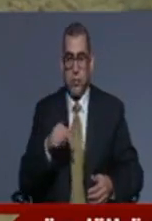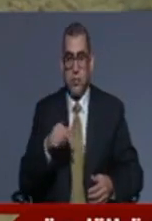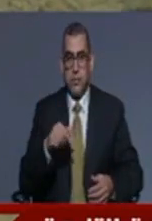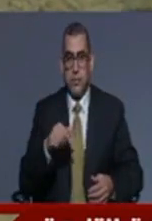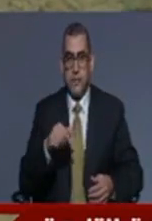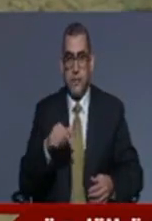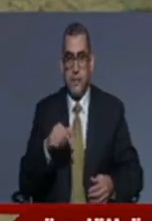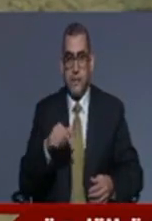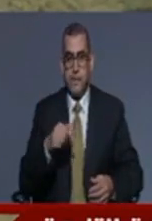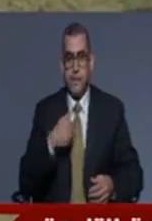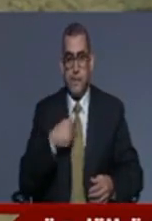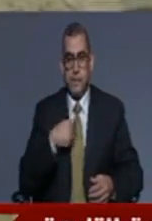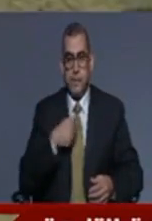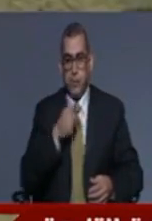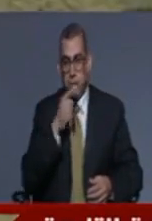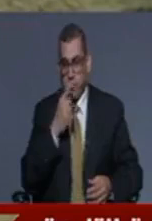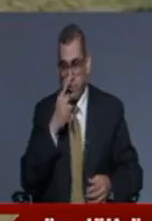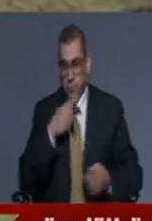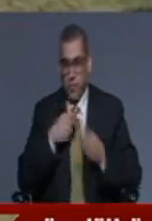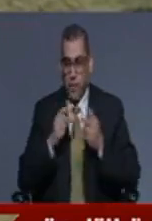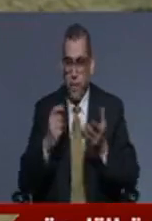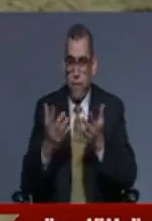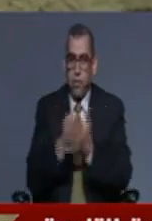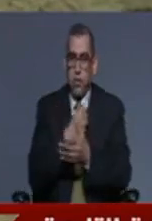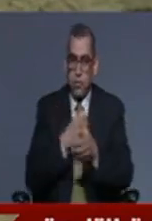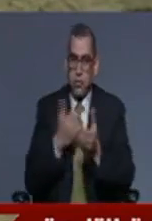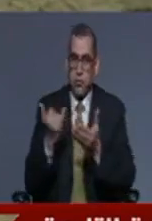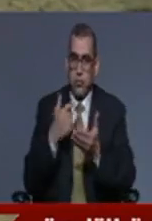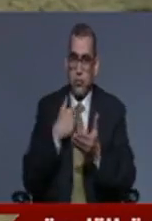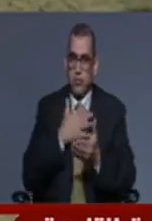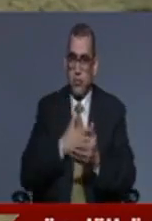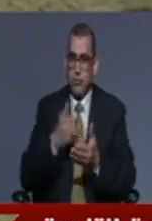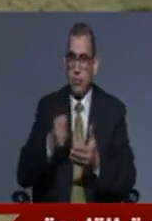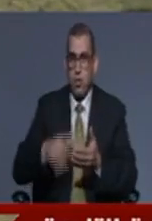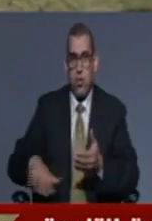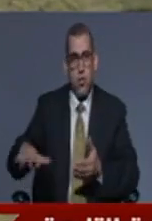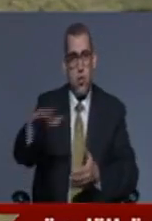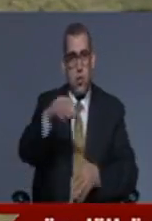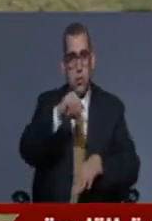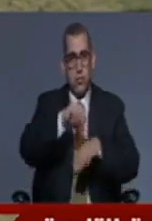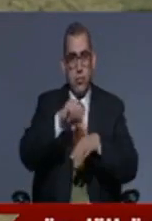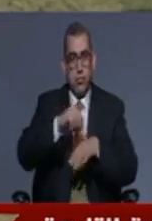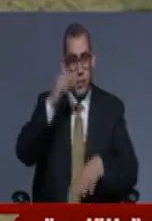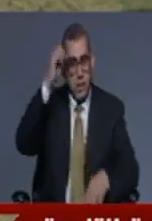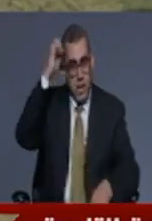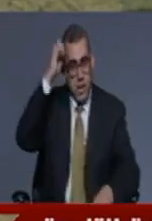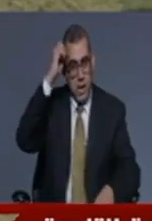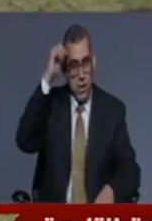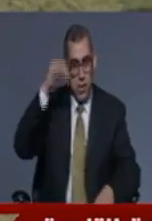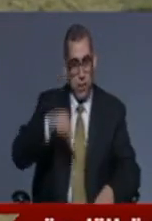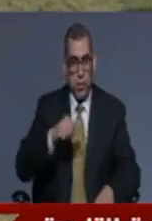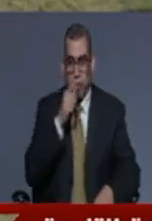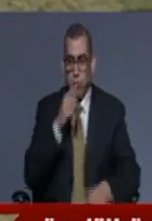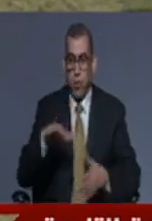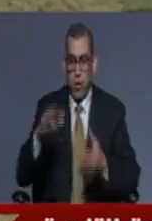أن أحظى بهذه الفرصة لأرحب بكم جميعا في مدينة نيروبي في كينيا.